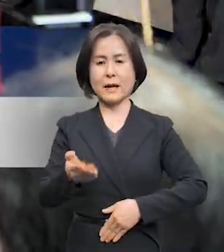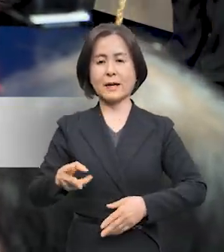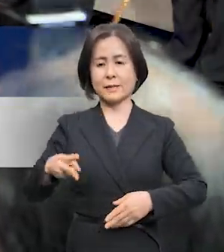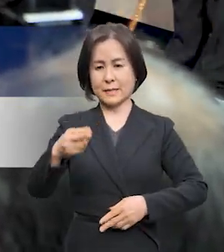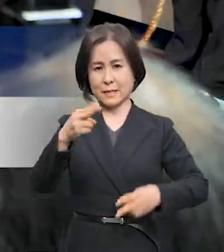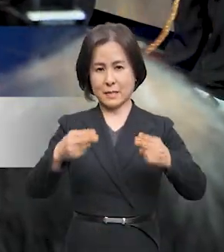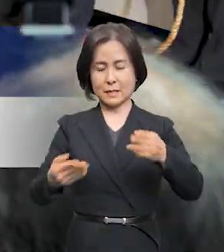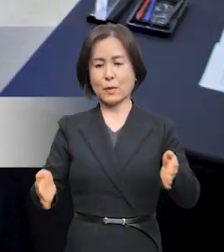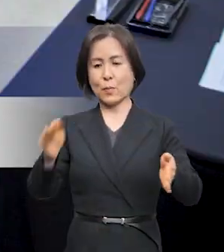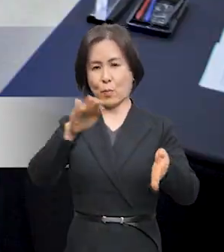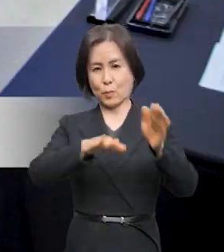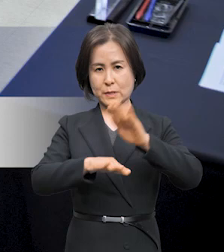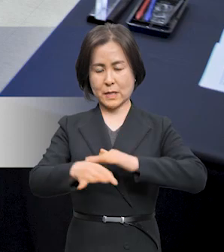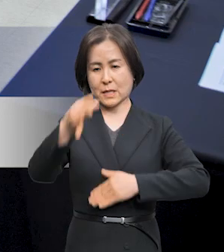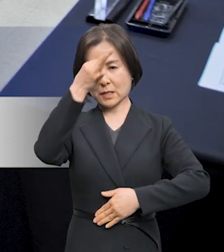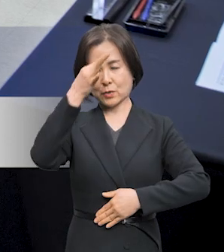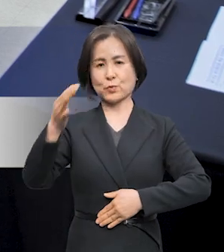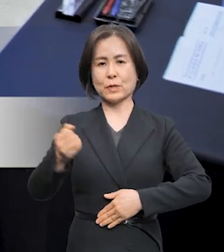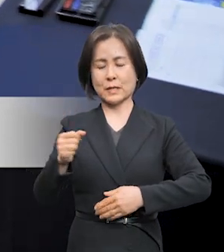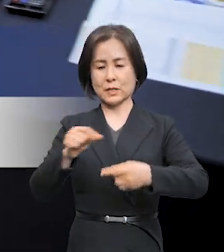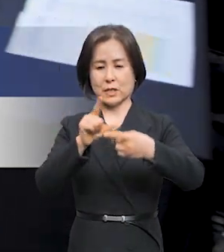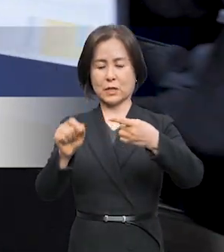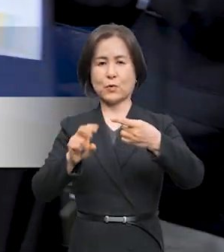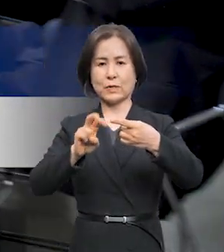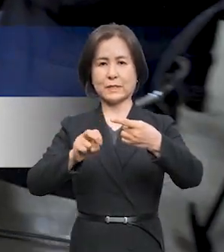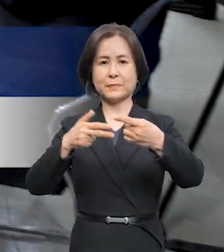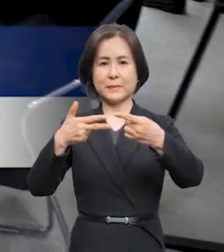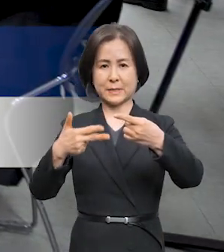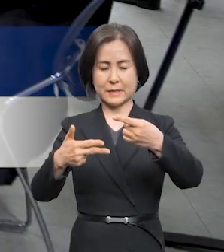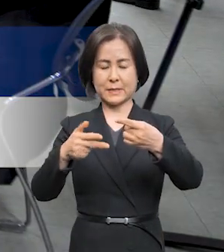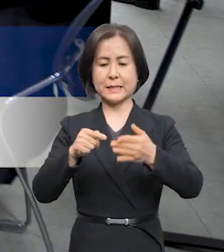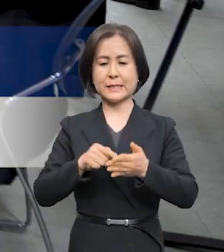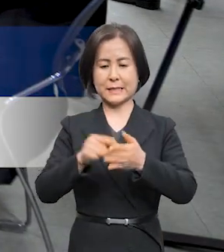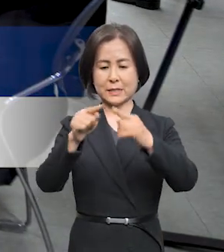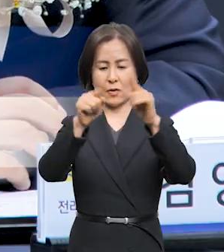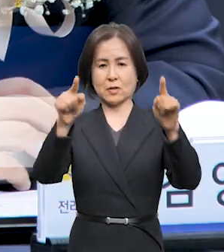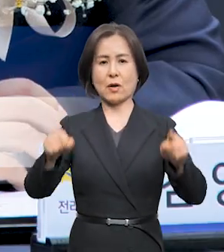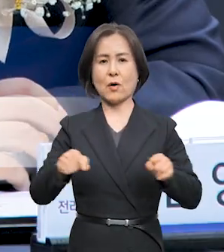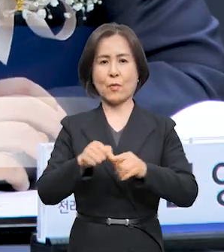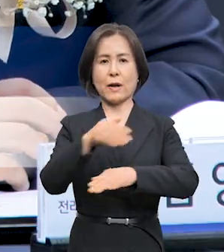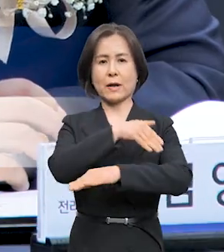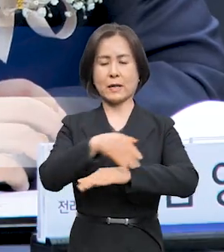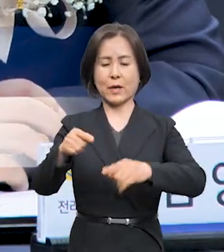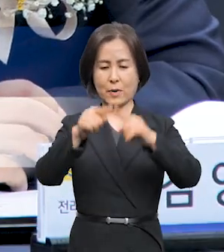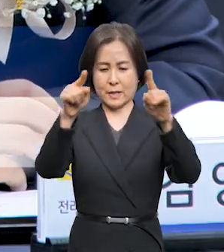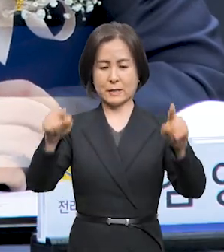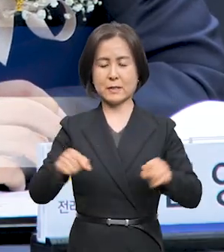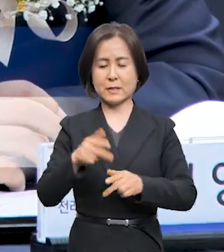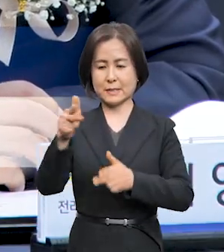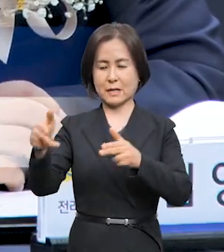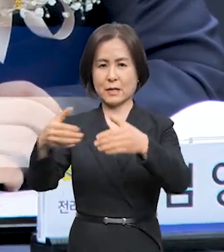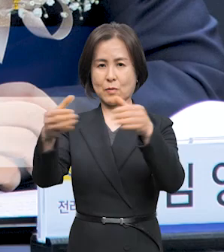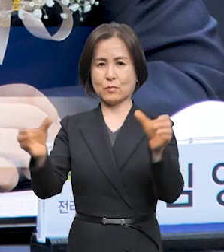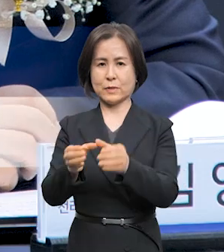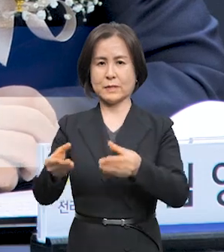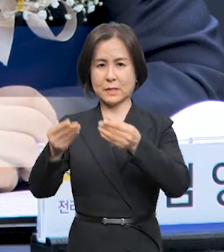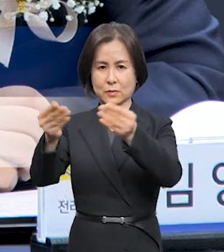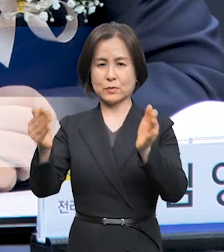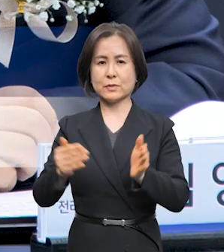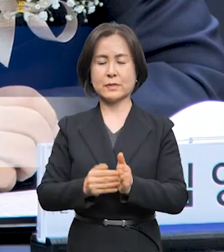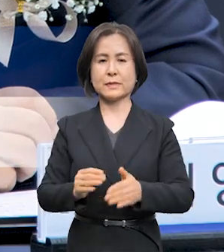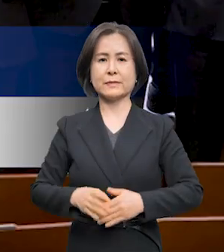잘라 포장하는 후 공정을 전략 기술로 선정하고 지난 27일 신청서와 육성계획서를 산업부에